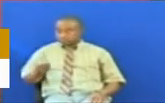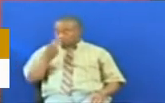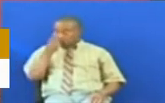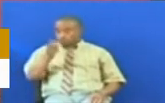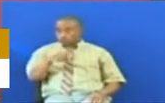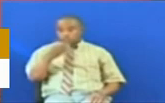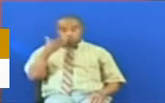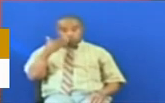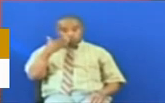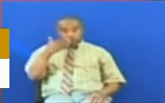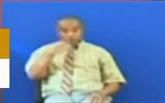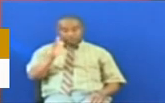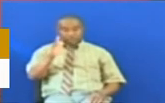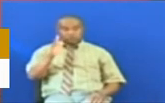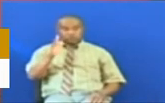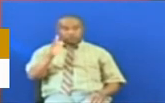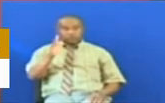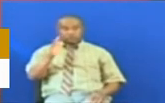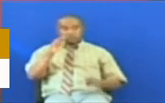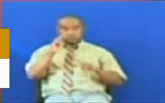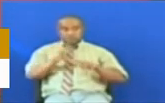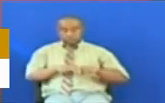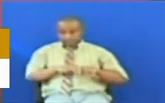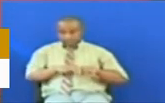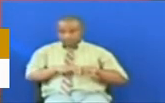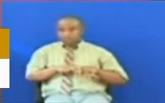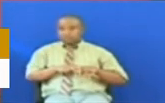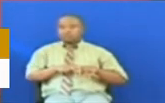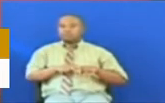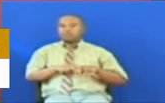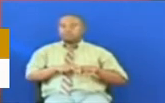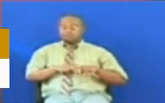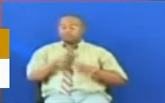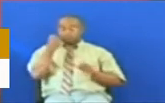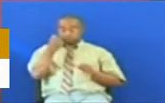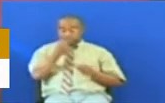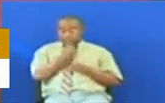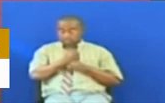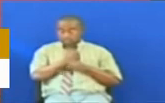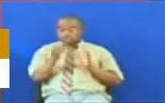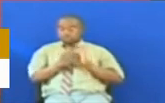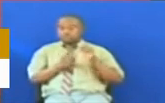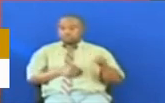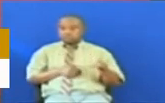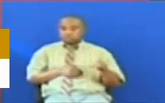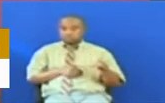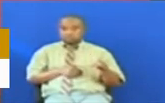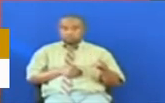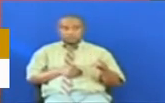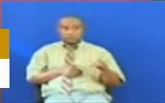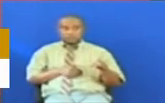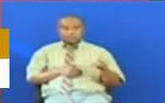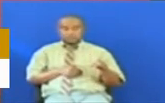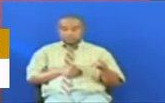ya kukaa kitako na kuifanyia kazi sheria hii ambayo ilikuwa ina mkwamo wa